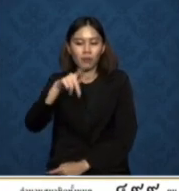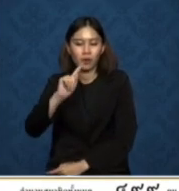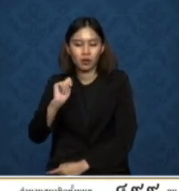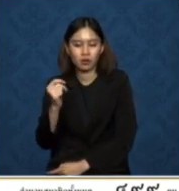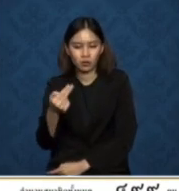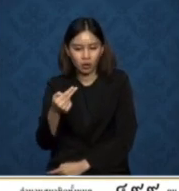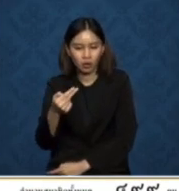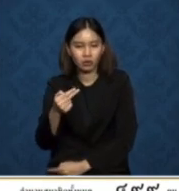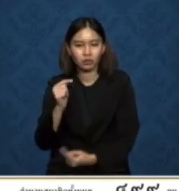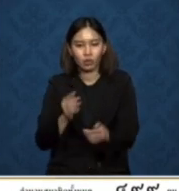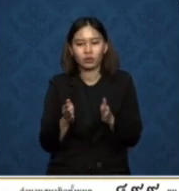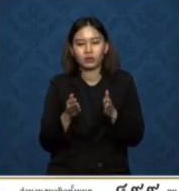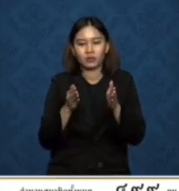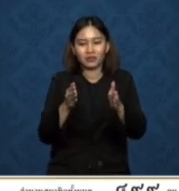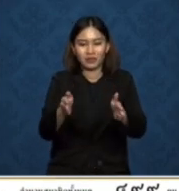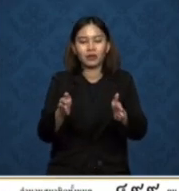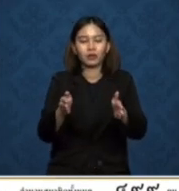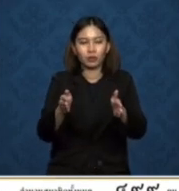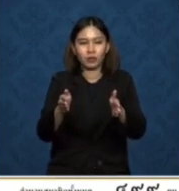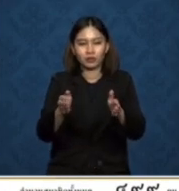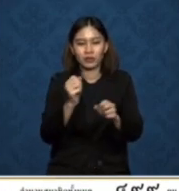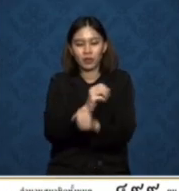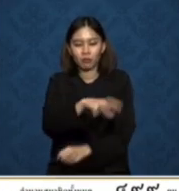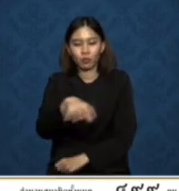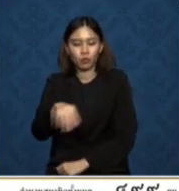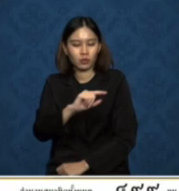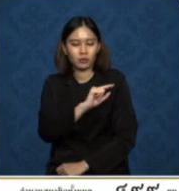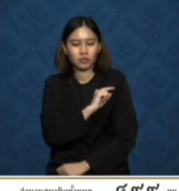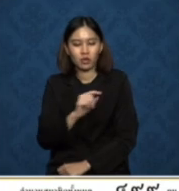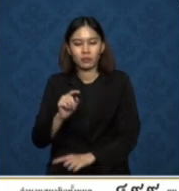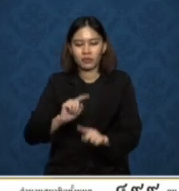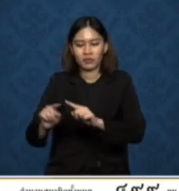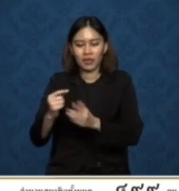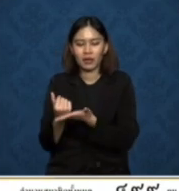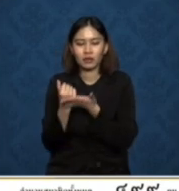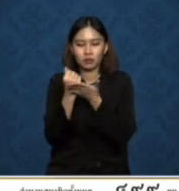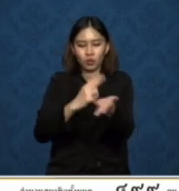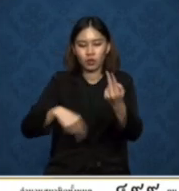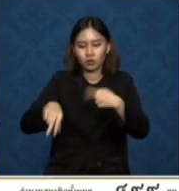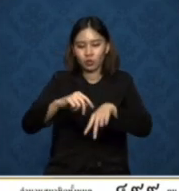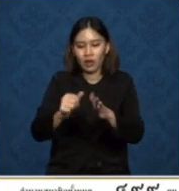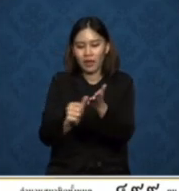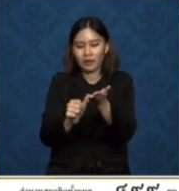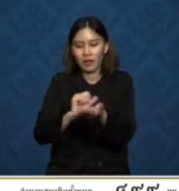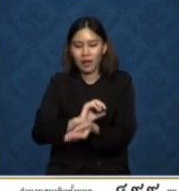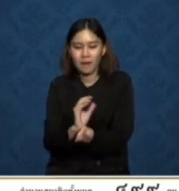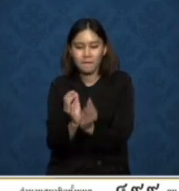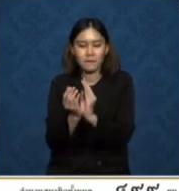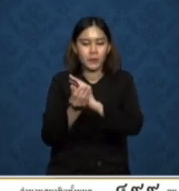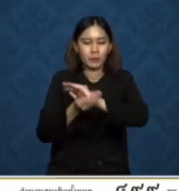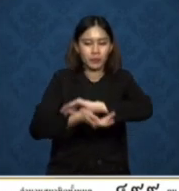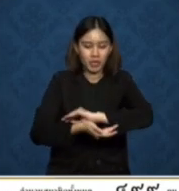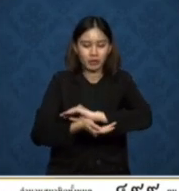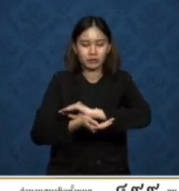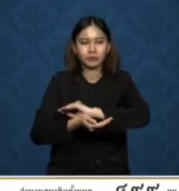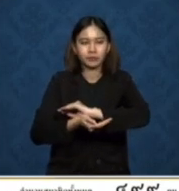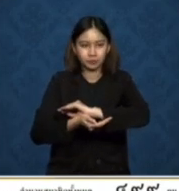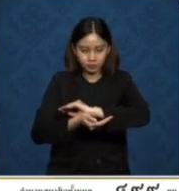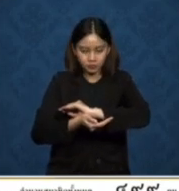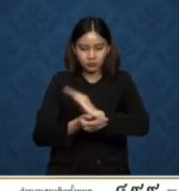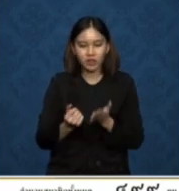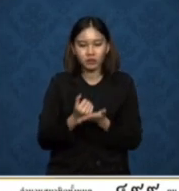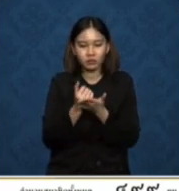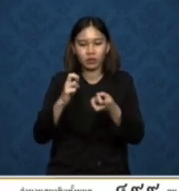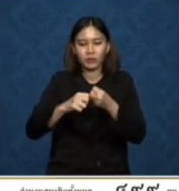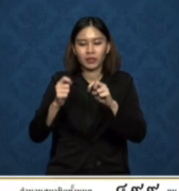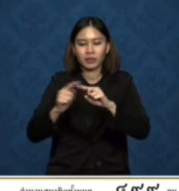องถินทางหลวงชนบท หนวยงานที่เกี่วข้องได้โรดให้คารช่วยเหลือ ปรบปรุง ซ้อมแซมบำรุงบัเทาคว